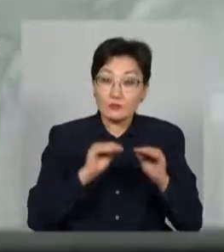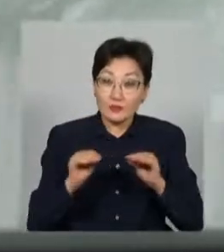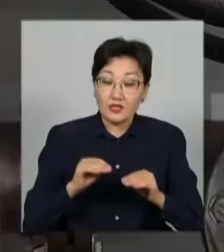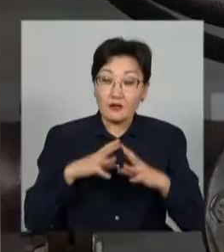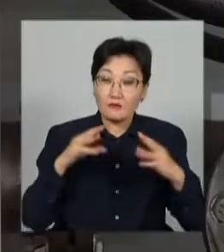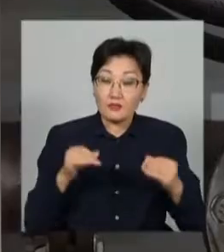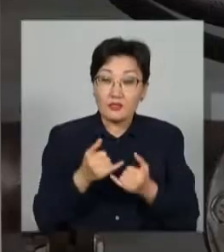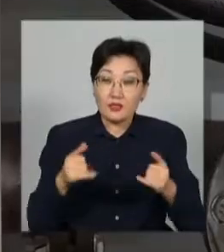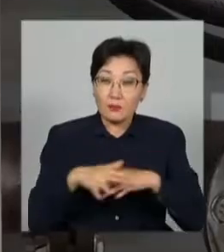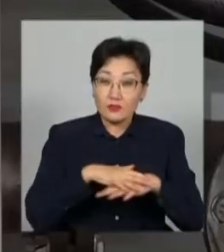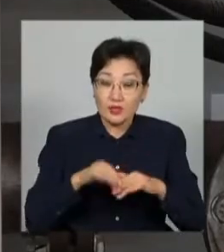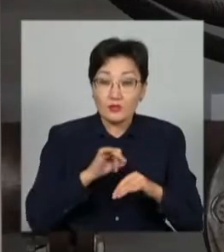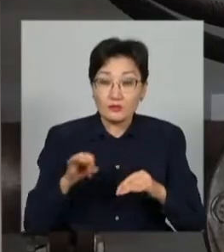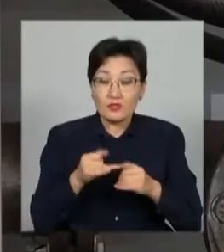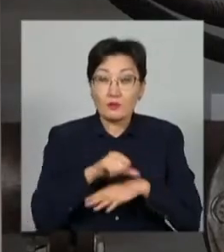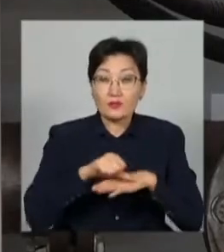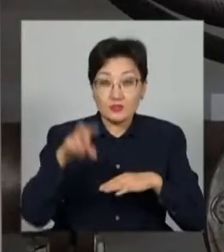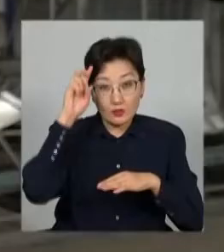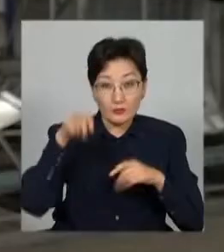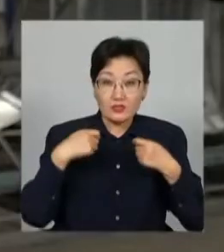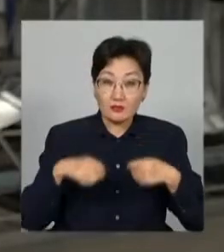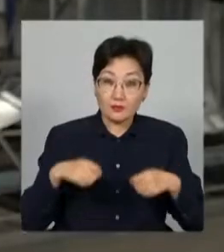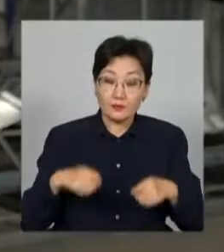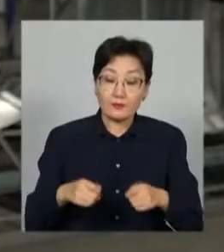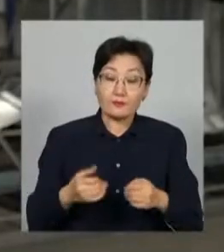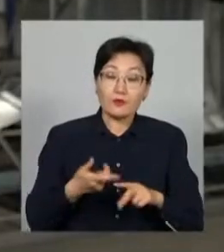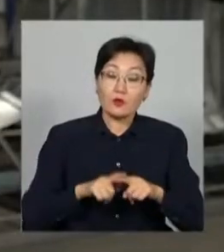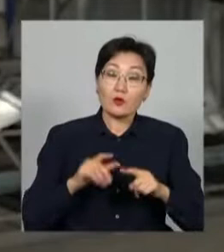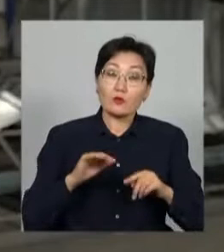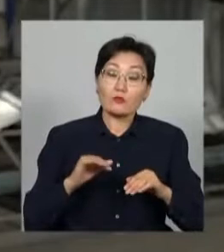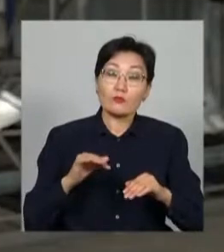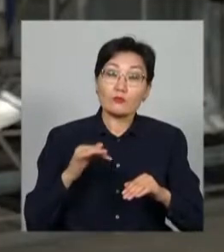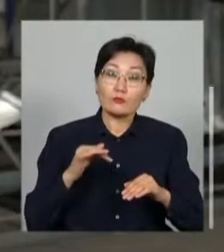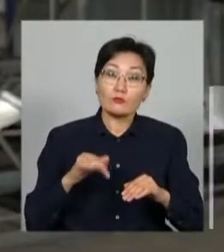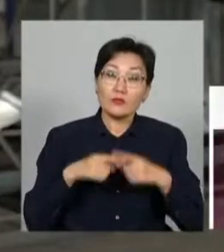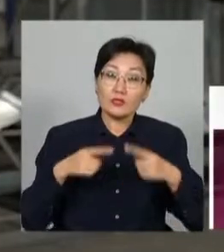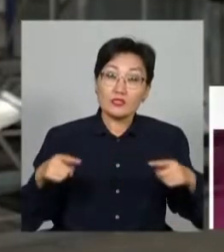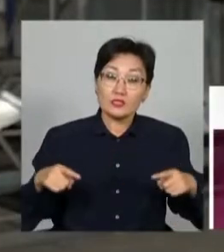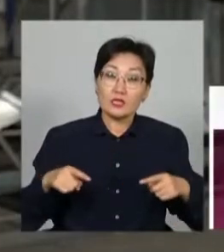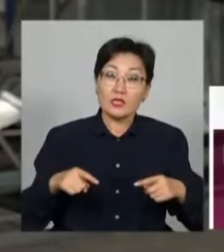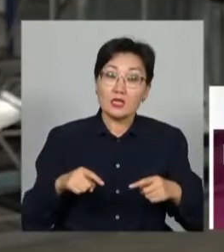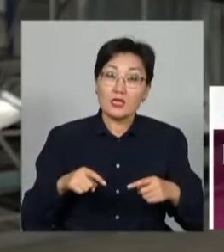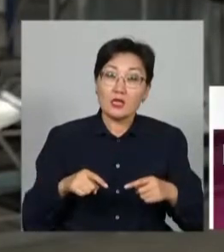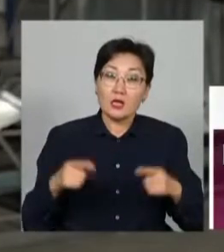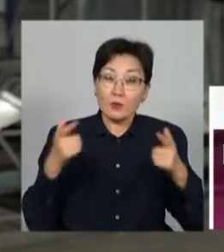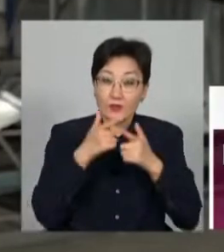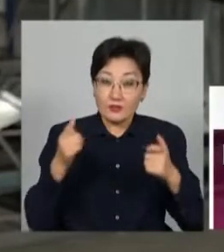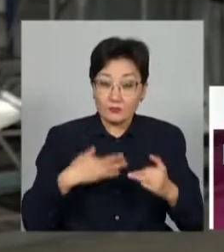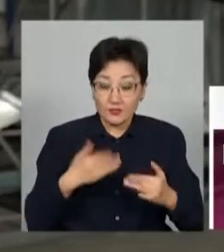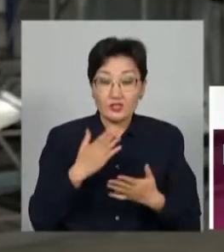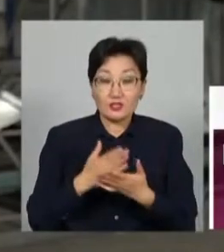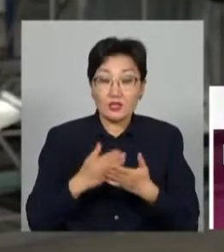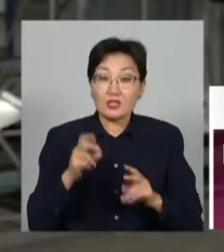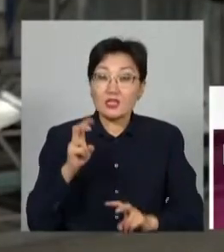не только для местного, но и для зарубежного рынка. Очень много муссируется разного рода заявлений. Вот мы сейчас находимся